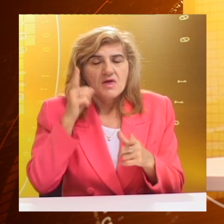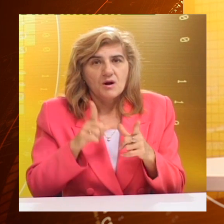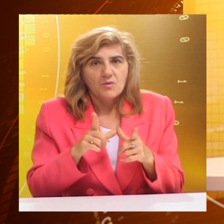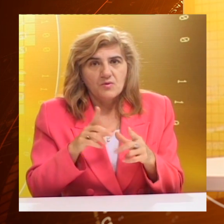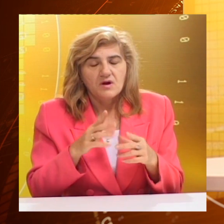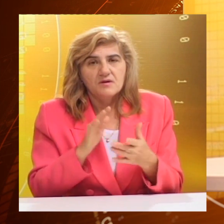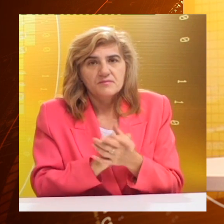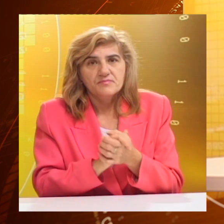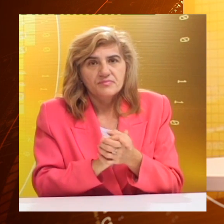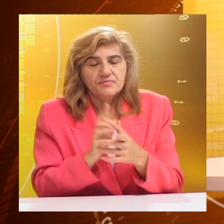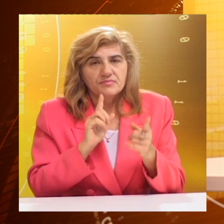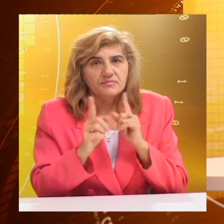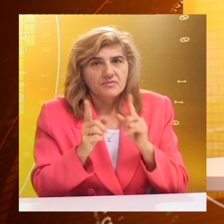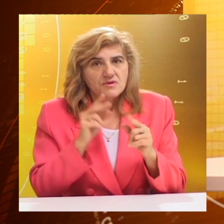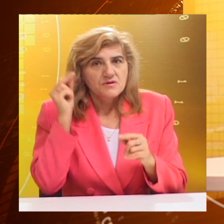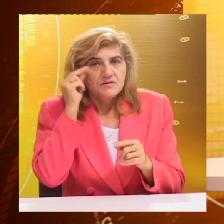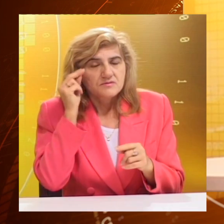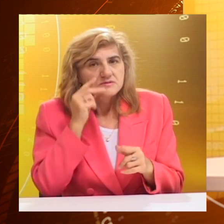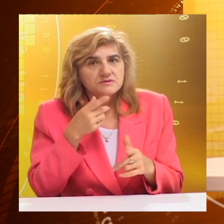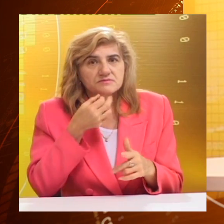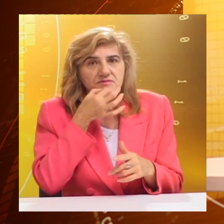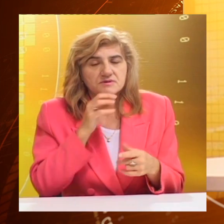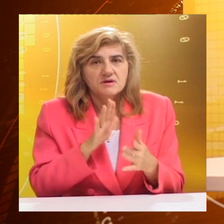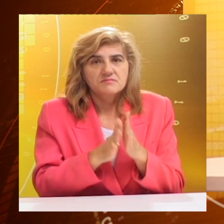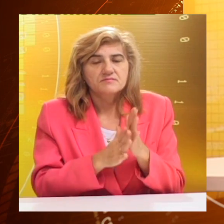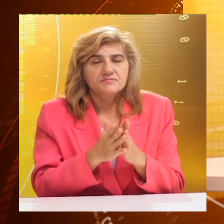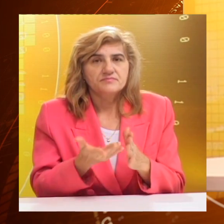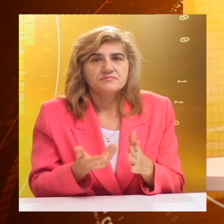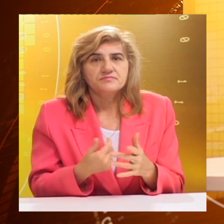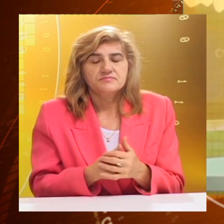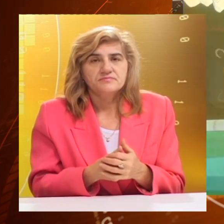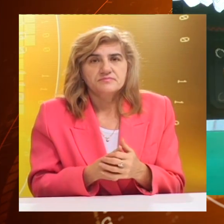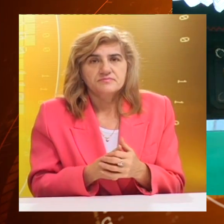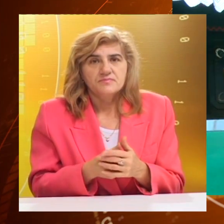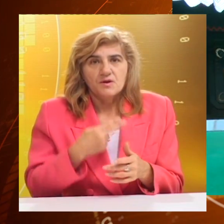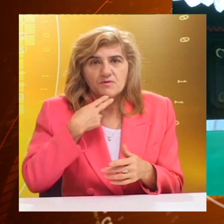Banja Luke. Biblioteke će sarađivati na razmeni sopstvenih publikacija.